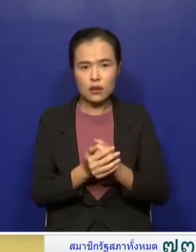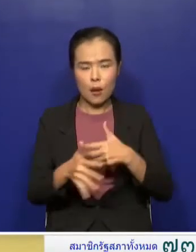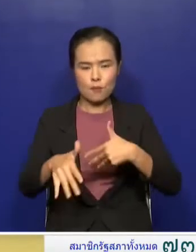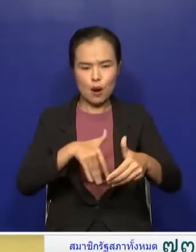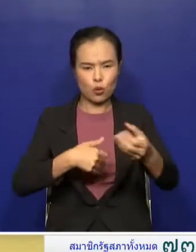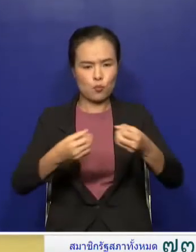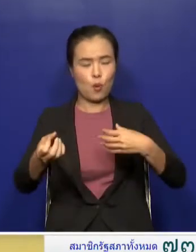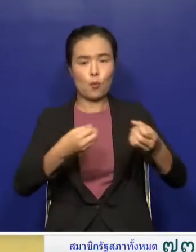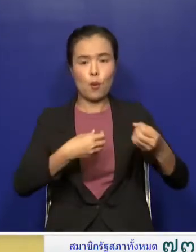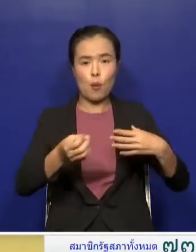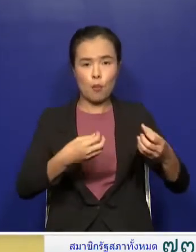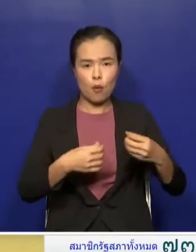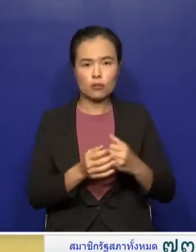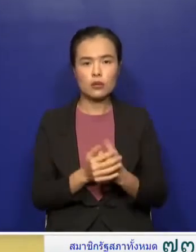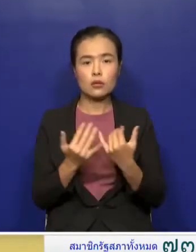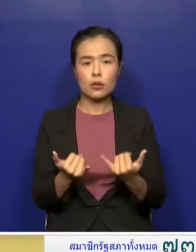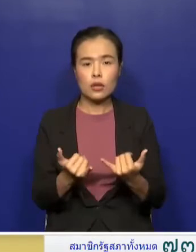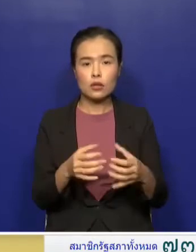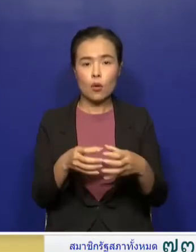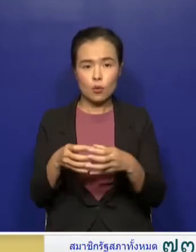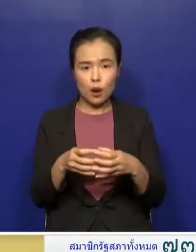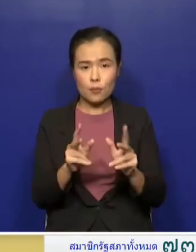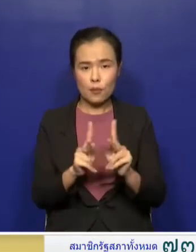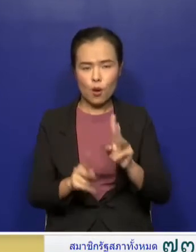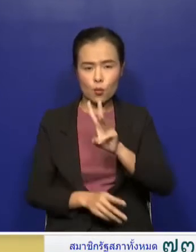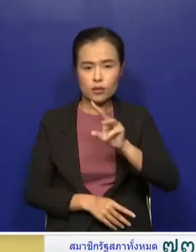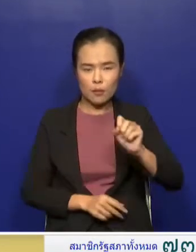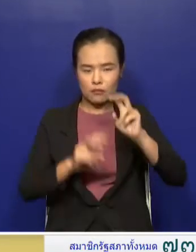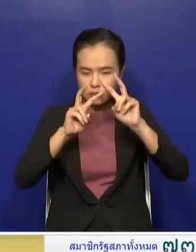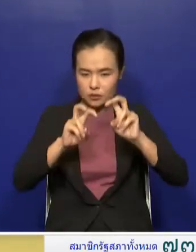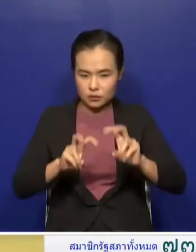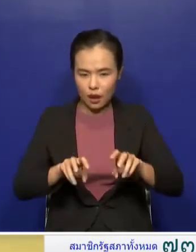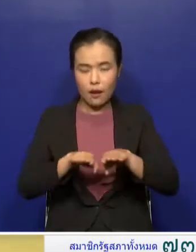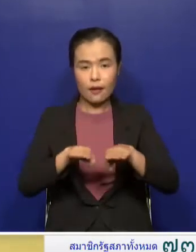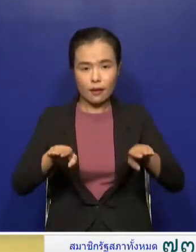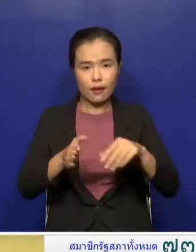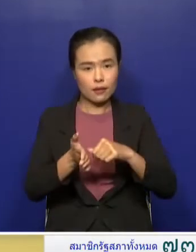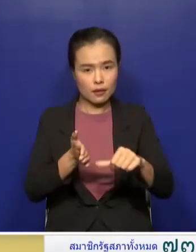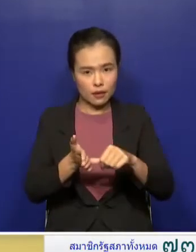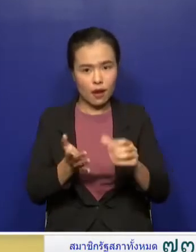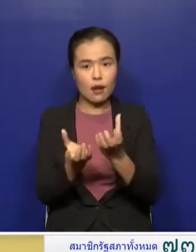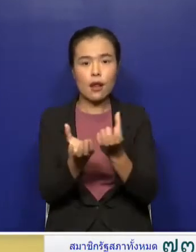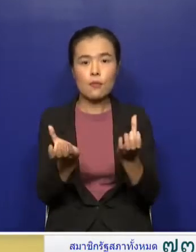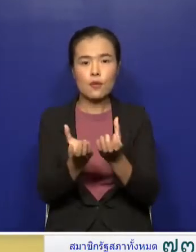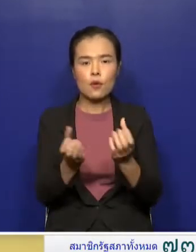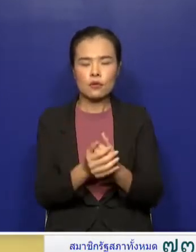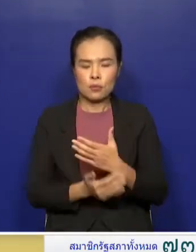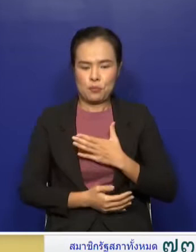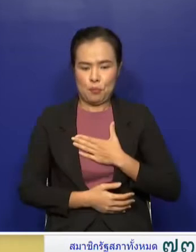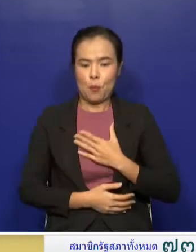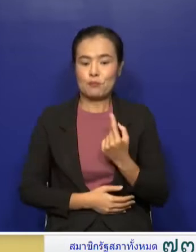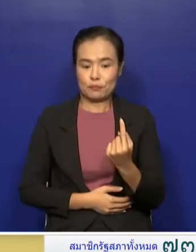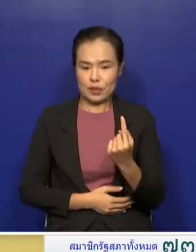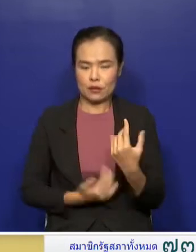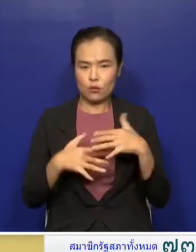ประชาชนนำมาสู่การตั้งคณะกรรมการวิสามัญศึกษาหลักเกณฑ์แก้ไขรัฐธรรมนูญผมเองเป็นหนึ่งในกัน